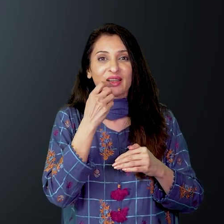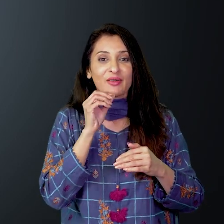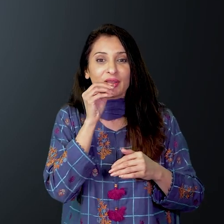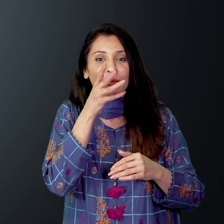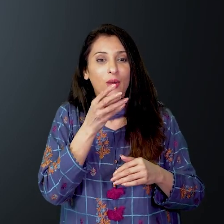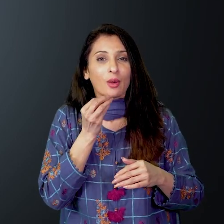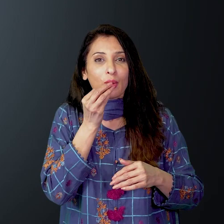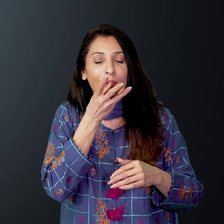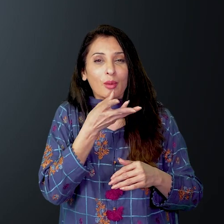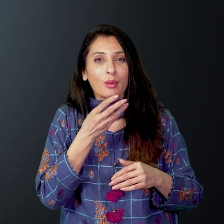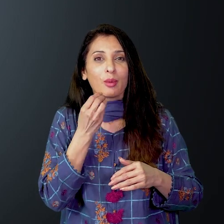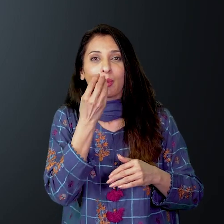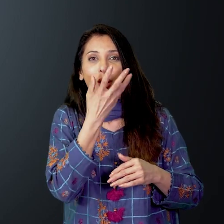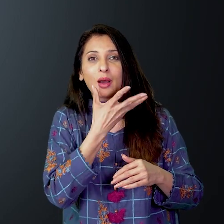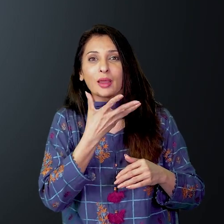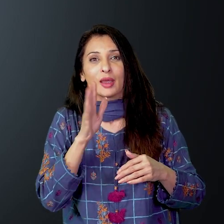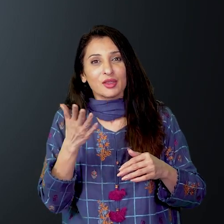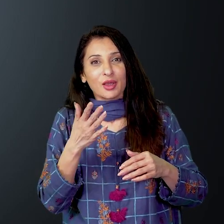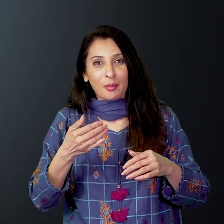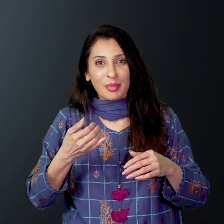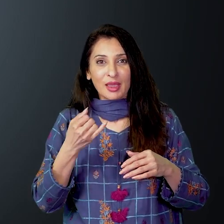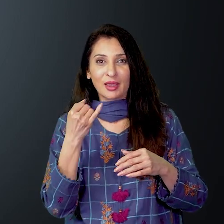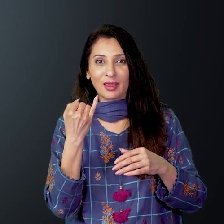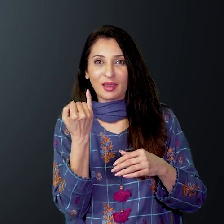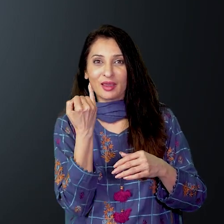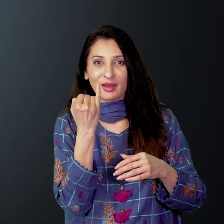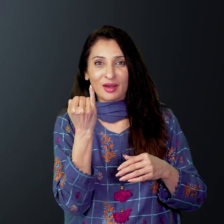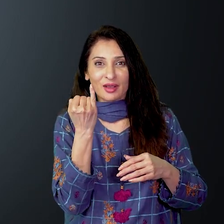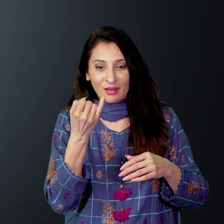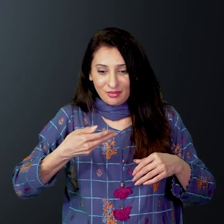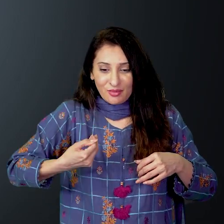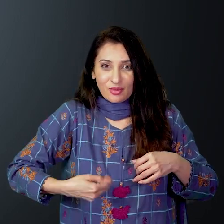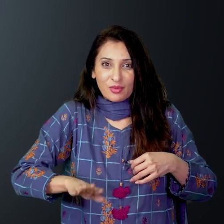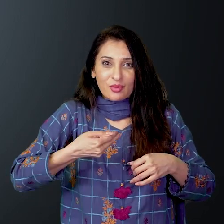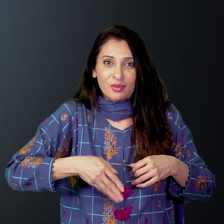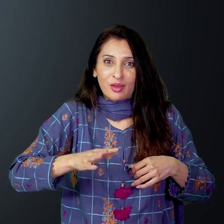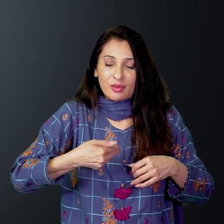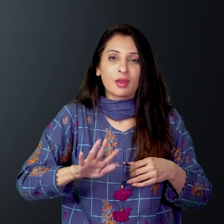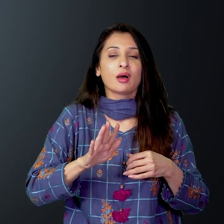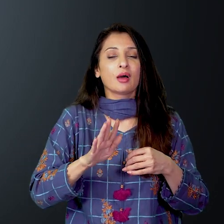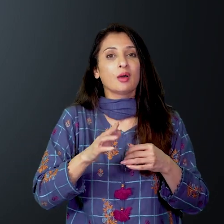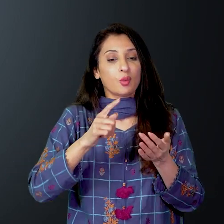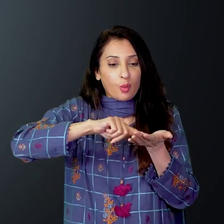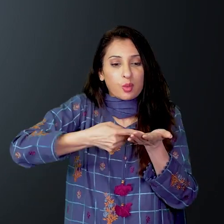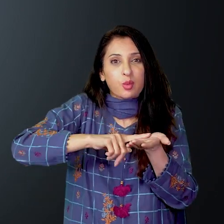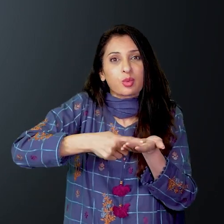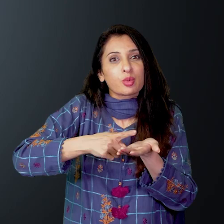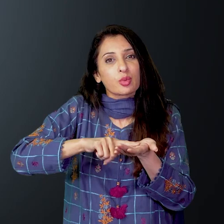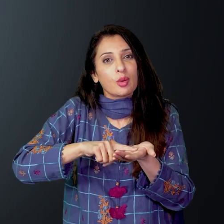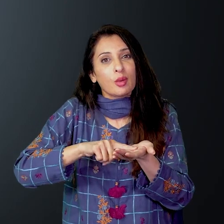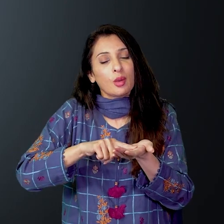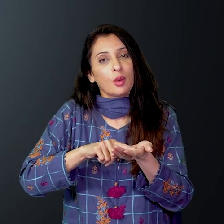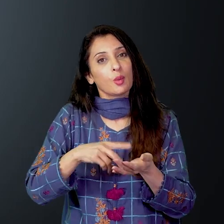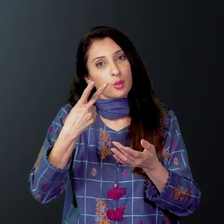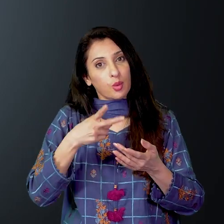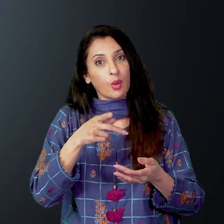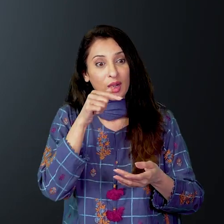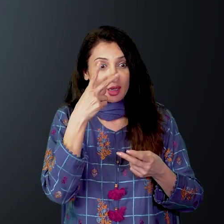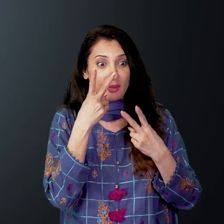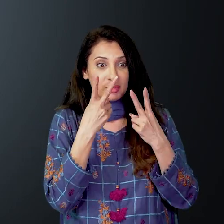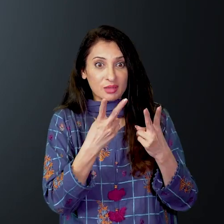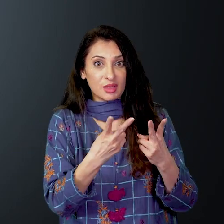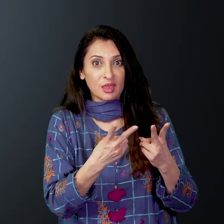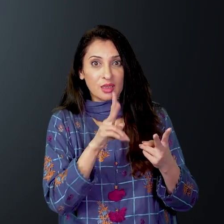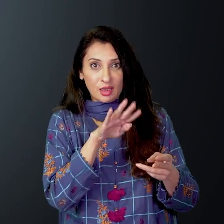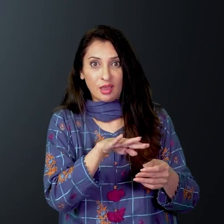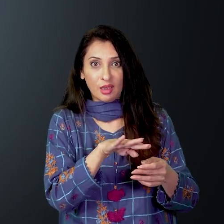चढ़ जाती हैं या आपका पेशाब या पखाना आपके कपड़ों में निकल जाता है, उसको हम दौरा या फिट कहेंगे। अगर ये सारी चीज़ें किसी शख्स